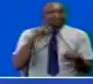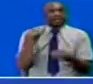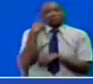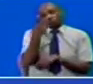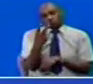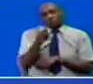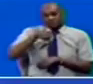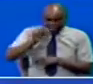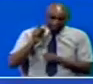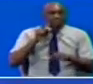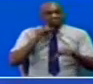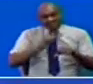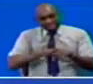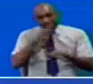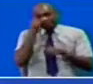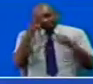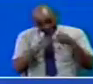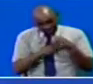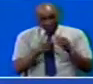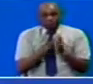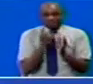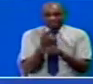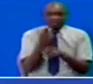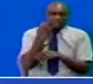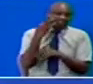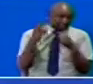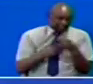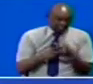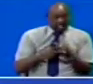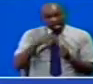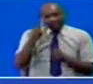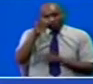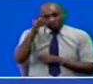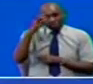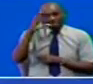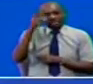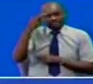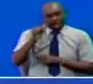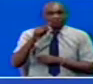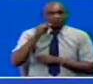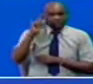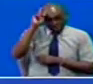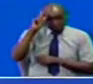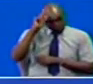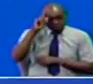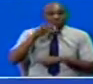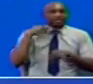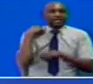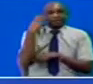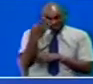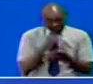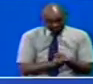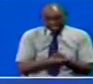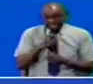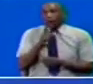pili kwa kuandikisha dakika 57 na sekunde 37. Huku Monica kutoka Nyahururu akichukua nafasi ya tatu.